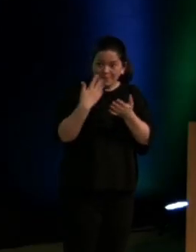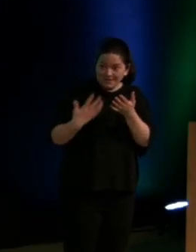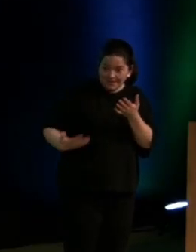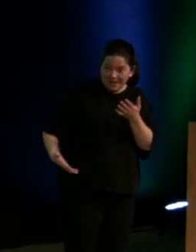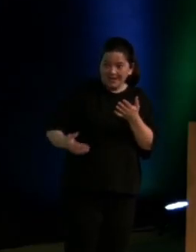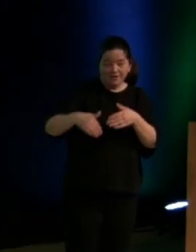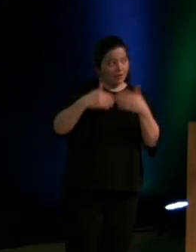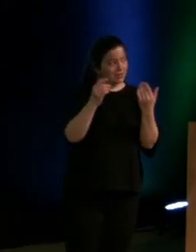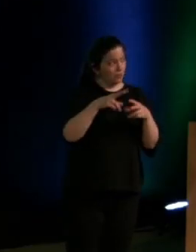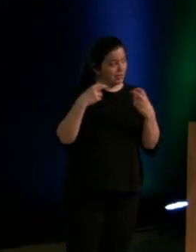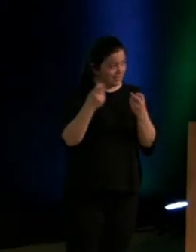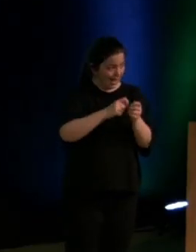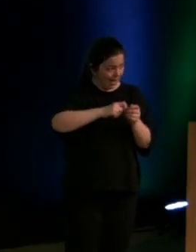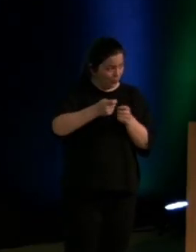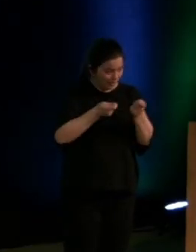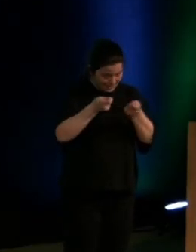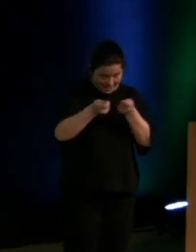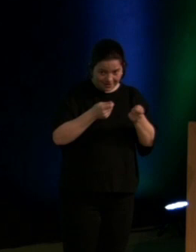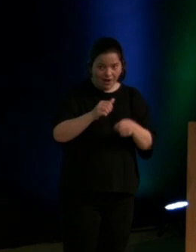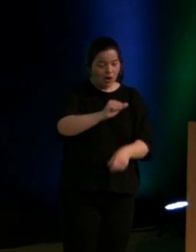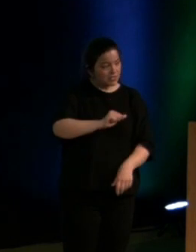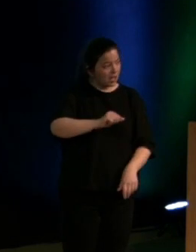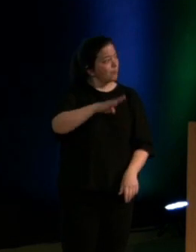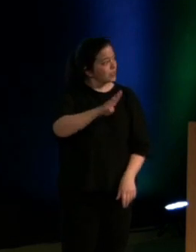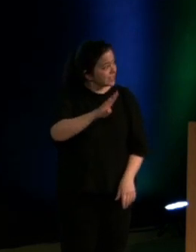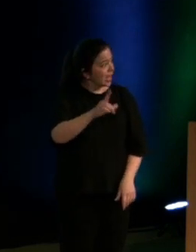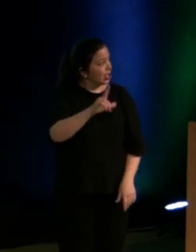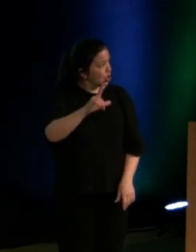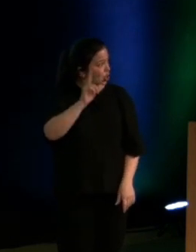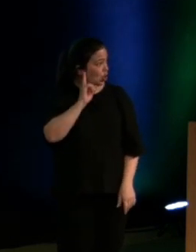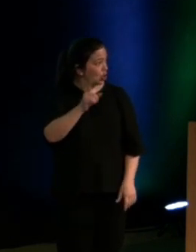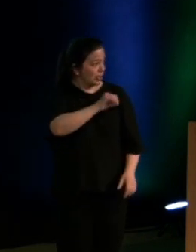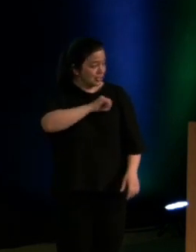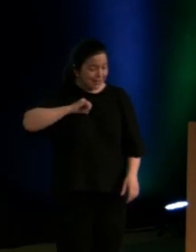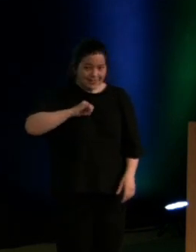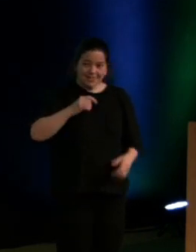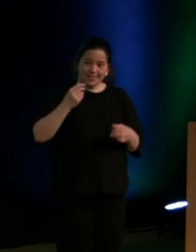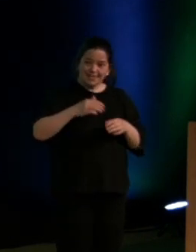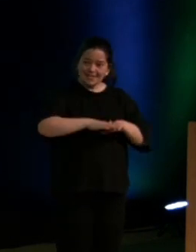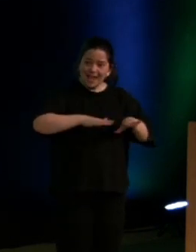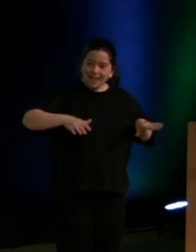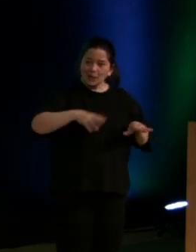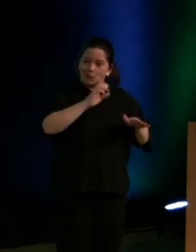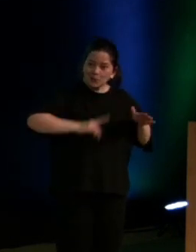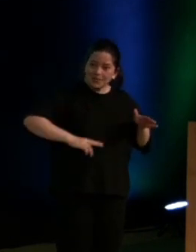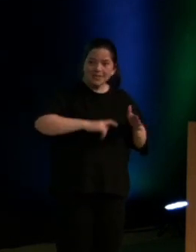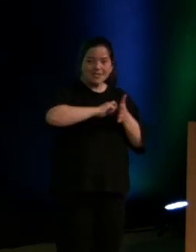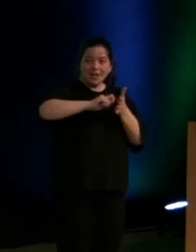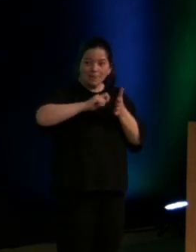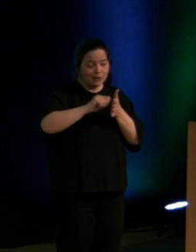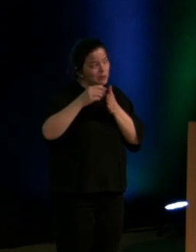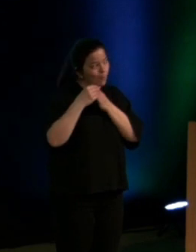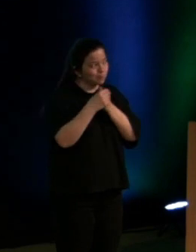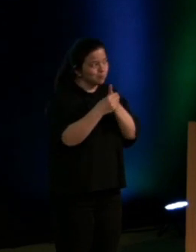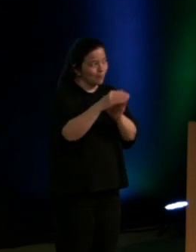konferanse som er Asta bosin Lydersen som er scenekunstner og skribent og skal lede oss gjennom